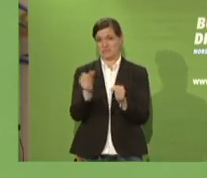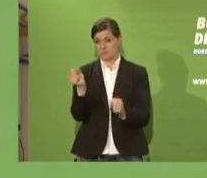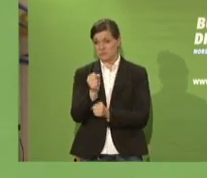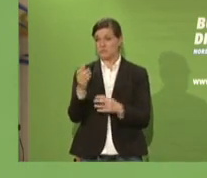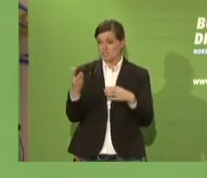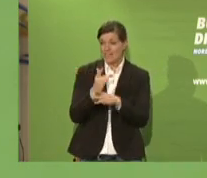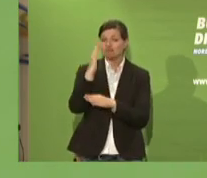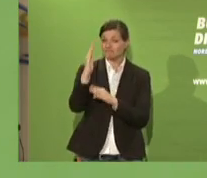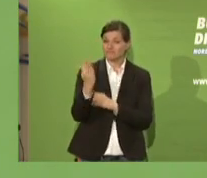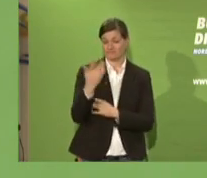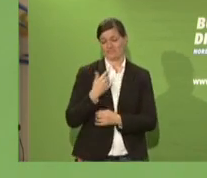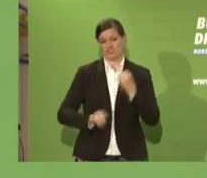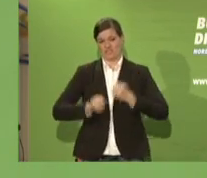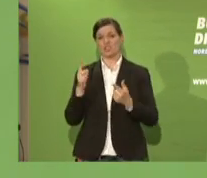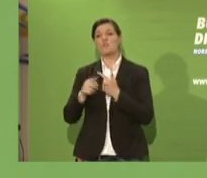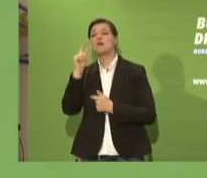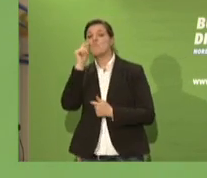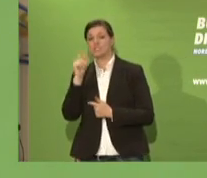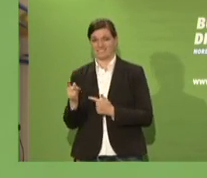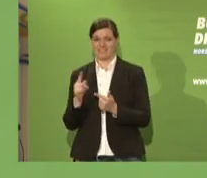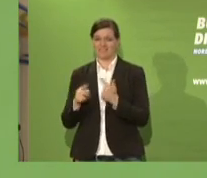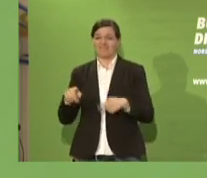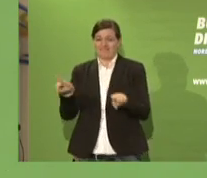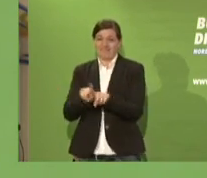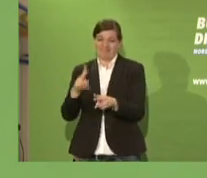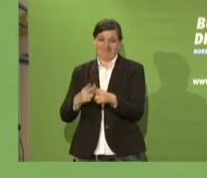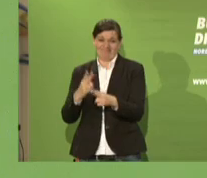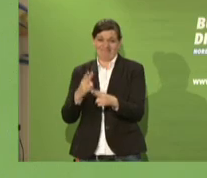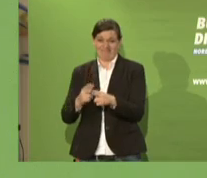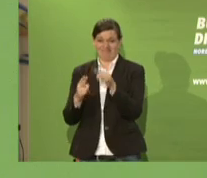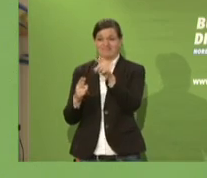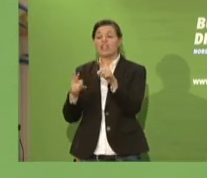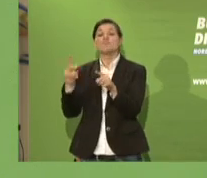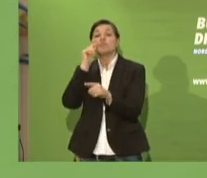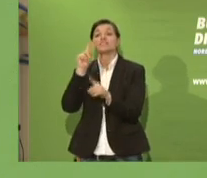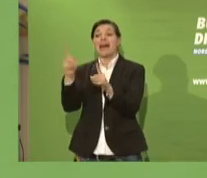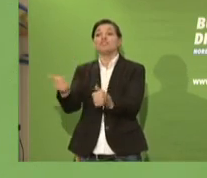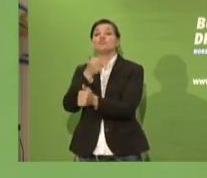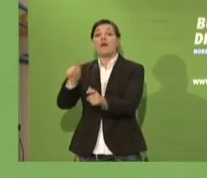zu kommen. Toi, toi, toi. Oder Münster, wie immer in Münster, super Ergebnisse, liebe